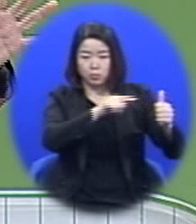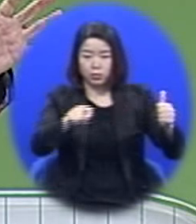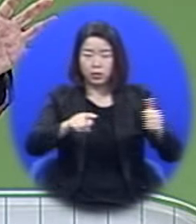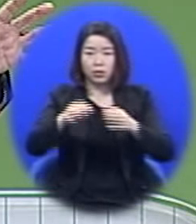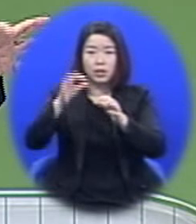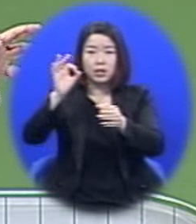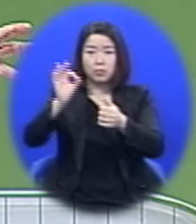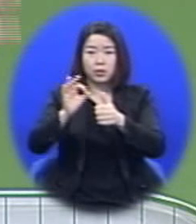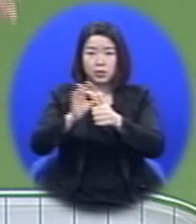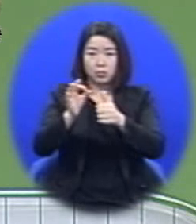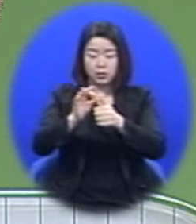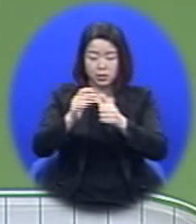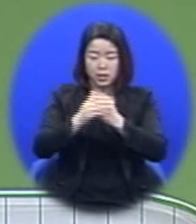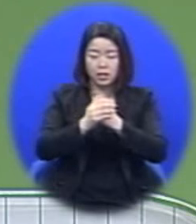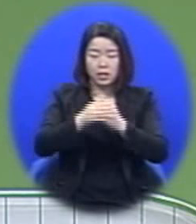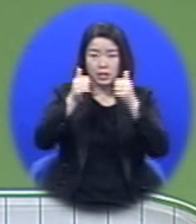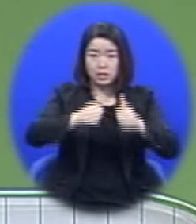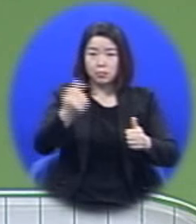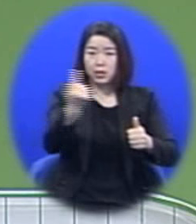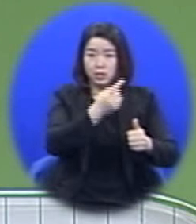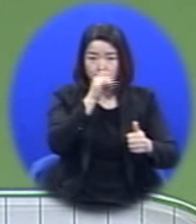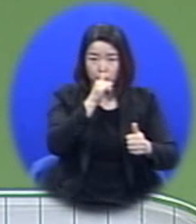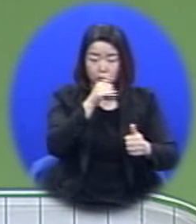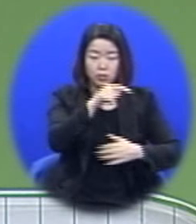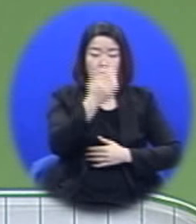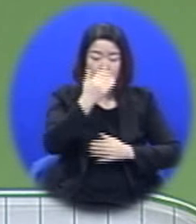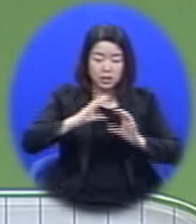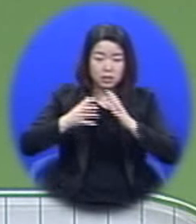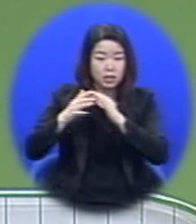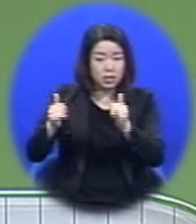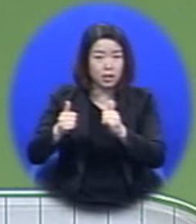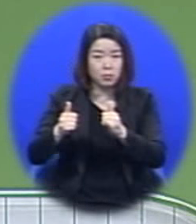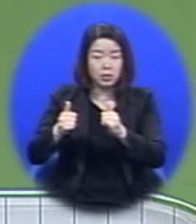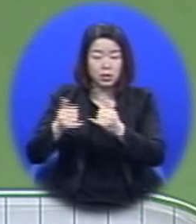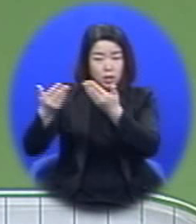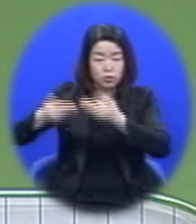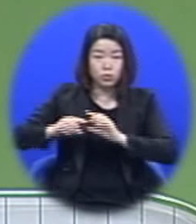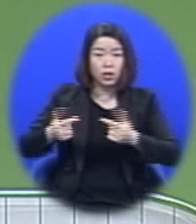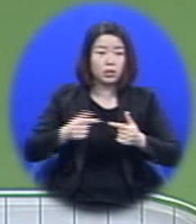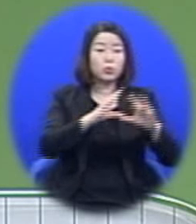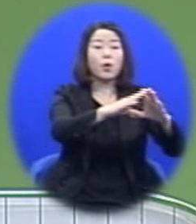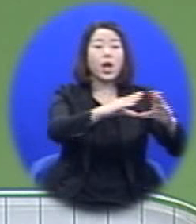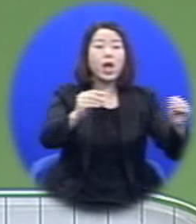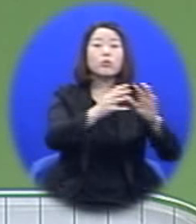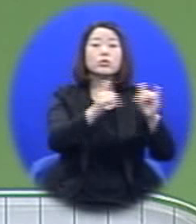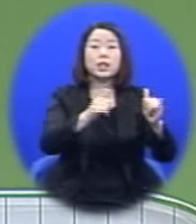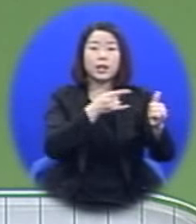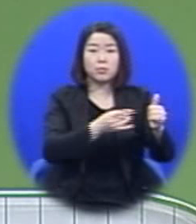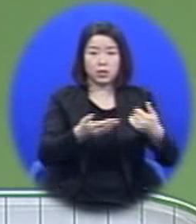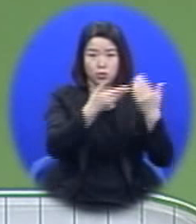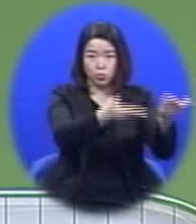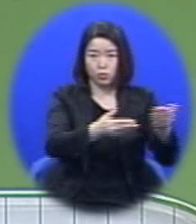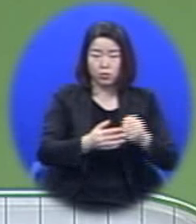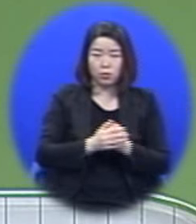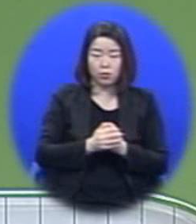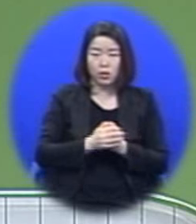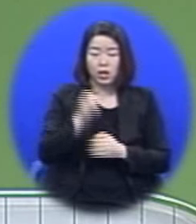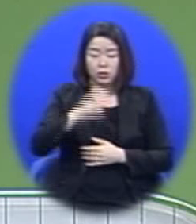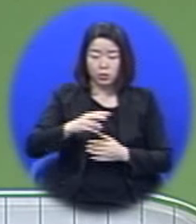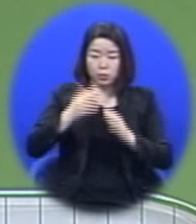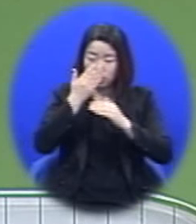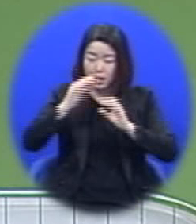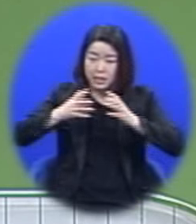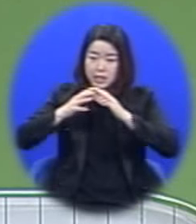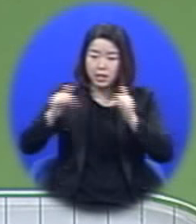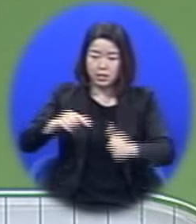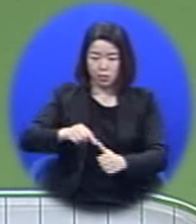이 재앙은 이스라엘 백성들에게 내린 게 아니고 애굽 사람에게 내렸고, 그리고 이스라엘 백성은 구원을